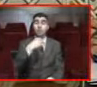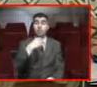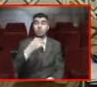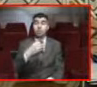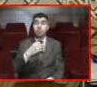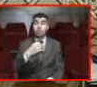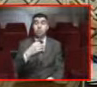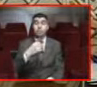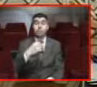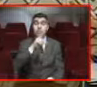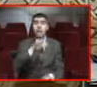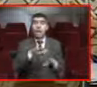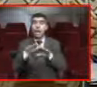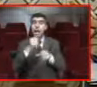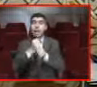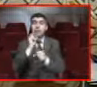هنا ما كاينش